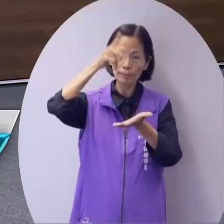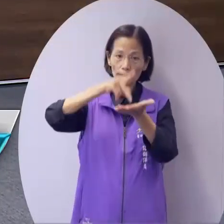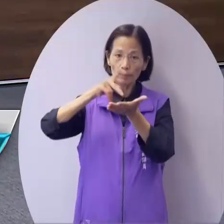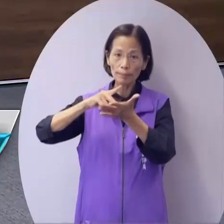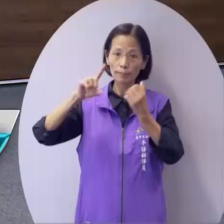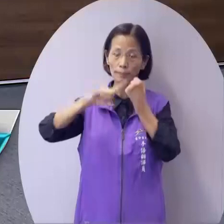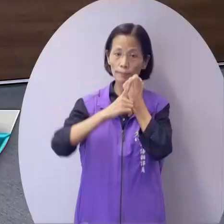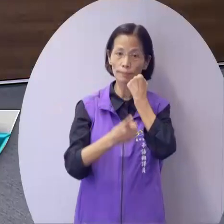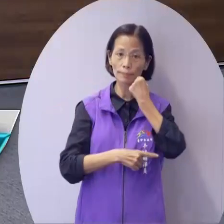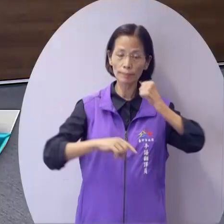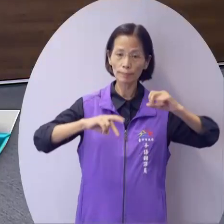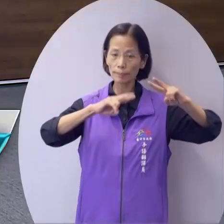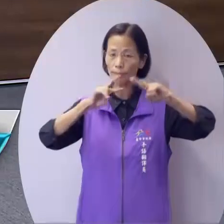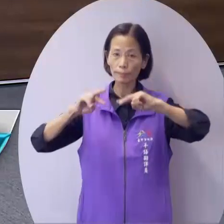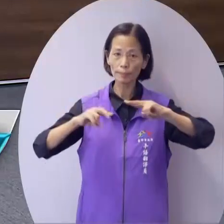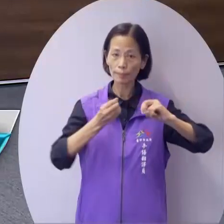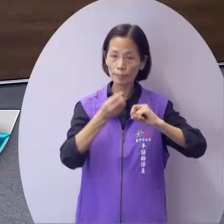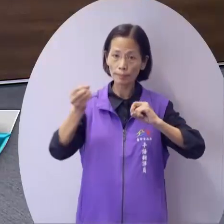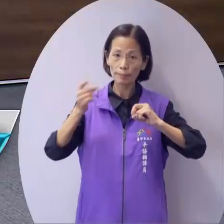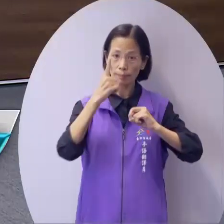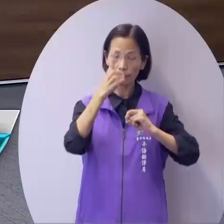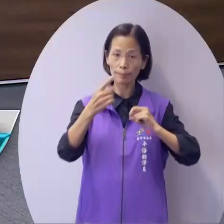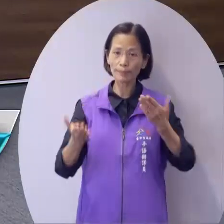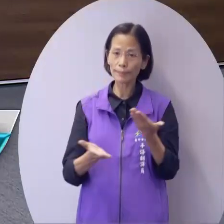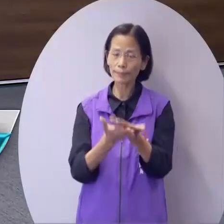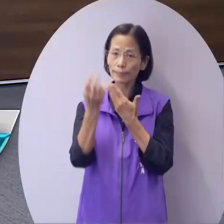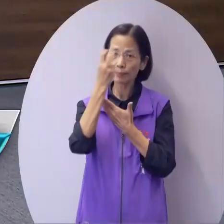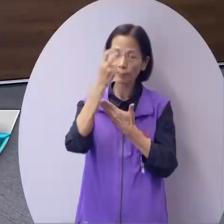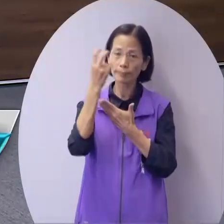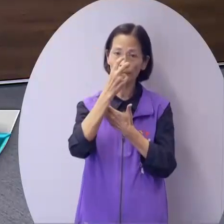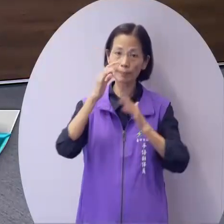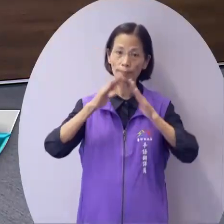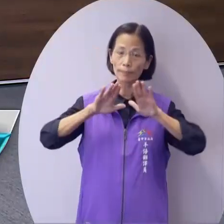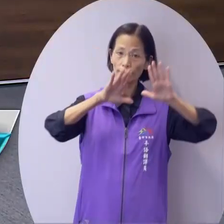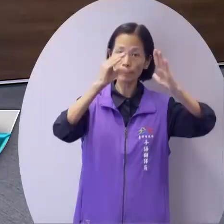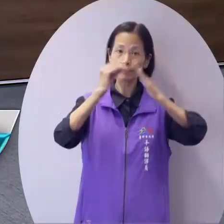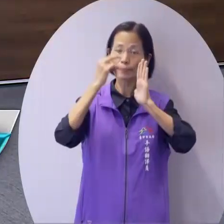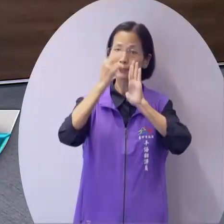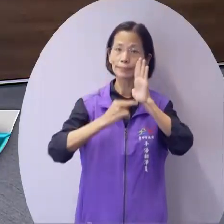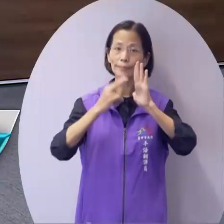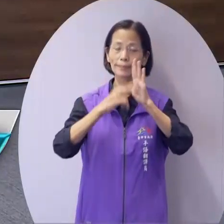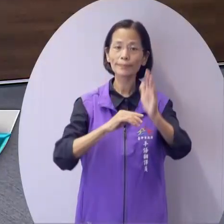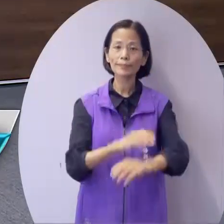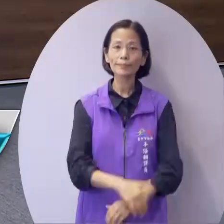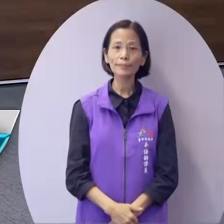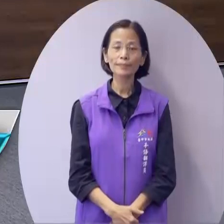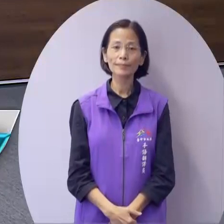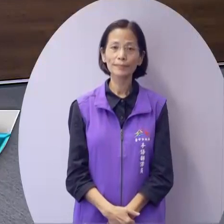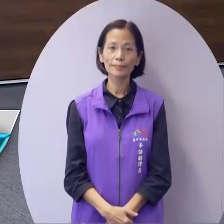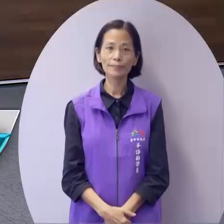分条文修正草案一份，敬请审议，请都发局说明。